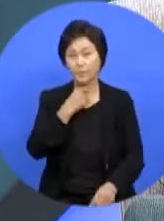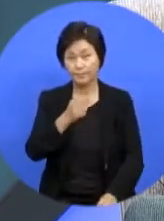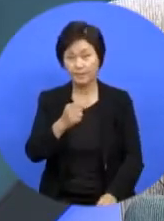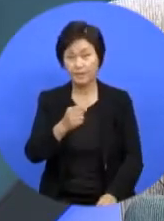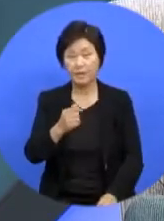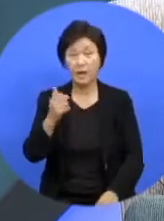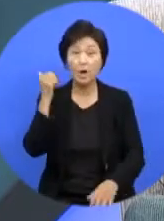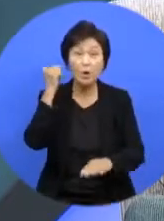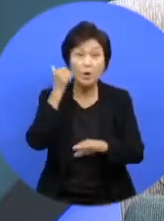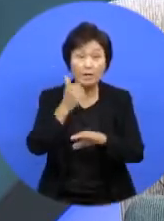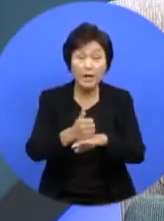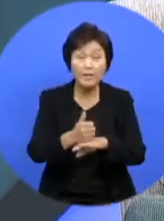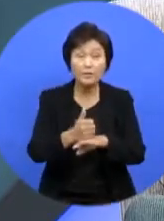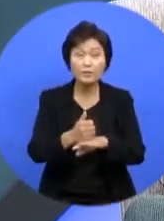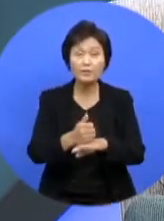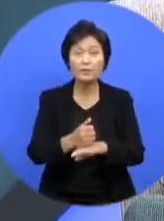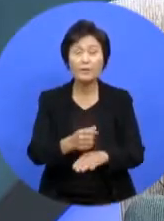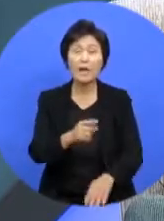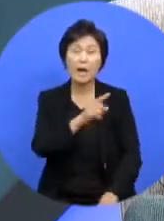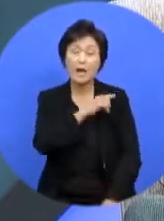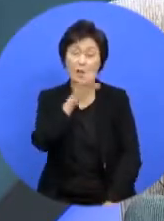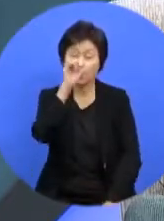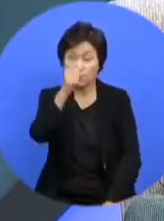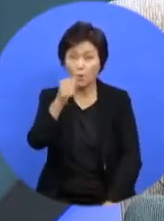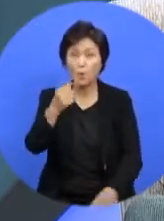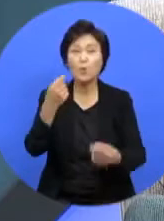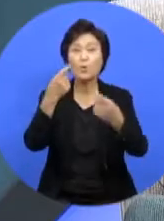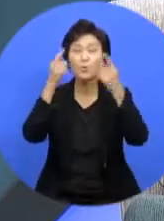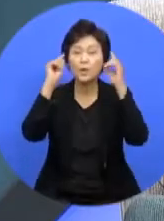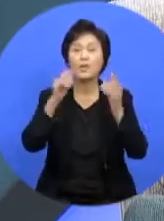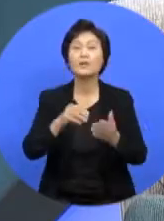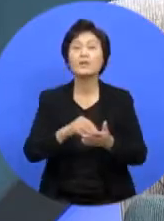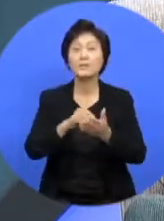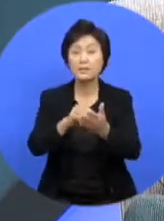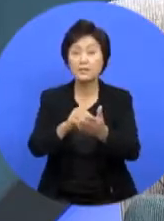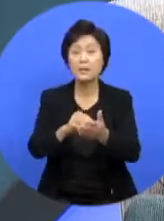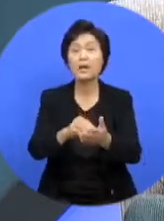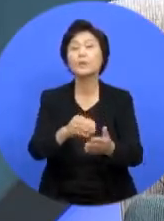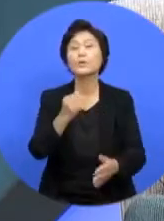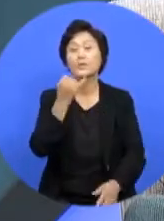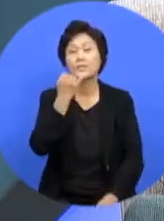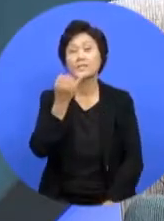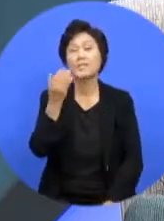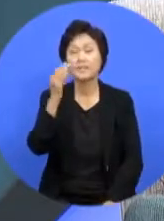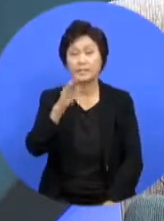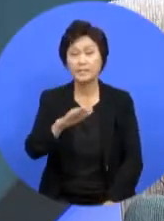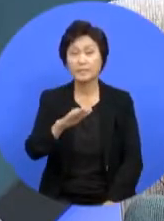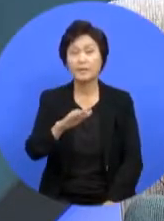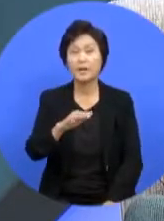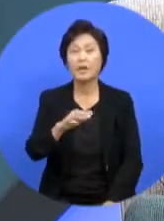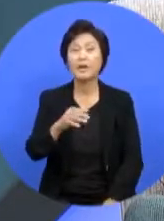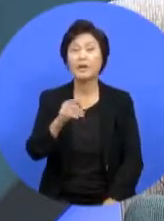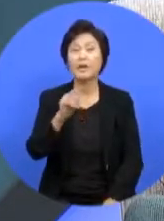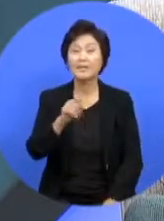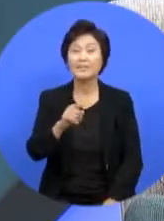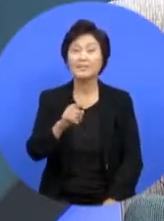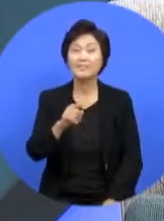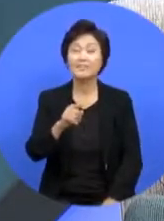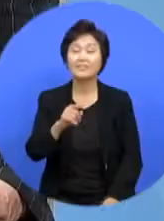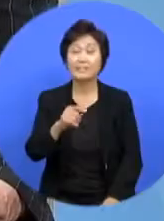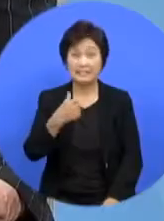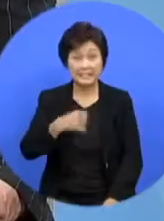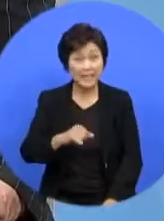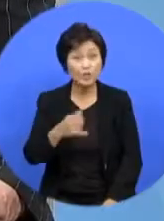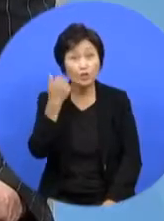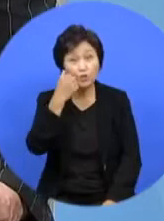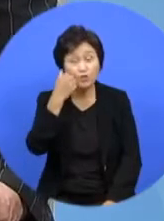갈 수도 있겠고 아니면 아닐 수도 있겠지만 그래도 난 그 자체가 행복일 수 있겠다라고 자녀가 생각을 했습니다. 아들이에요, 딸이에요? 아들입니다. 아들? 예, 예. 12년을